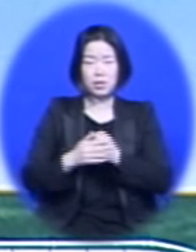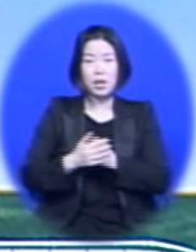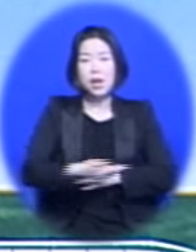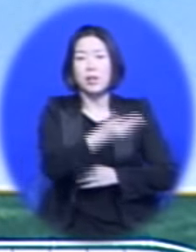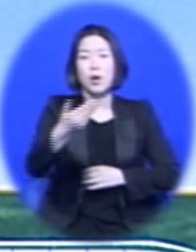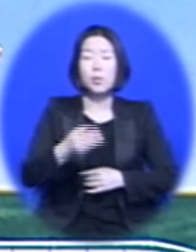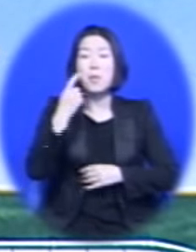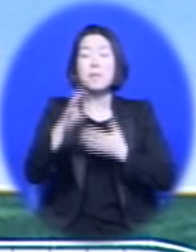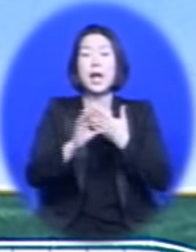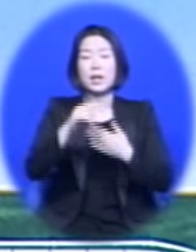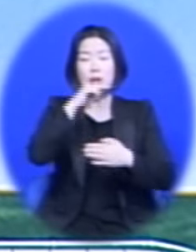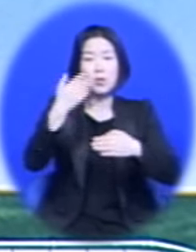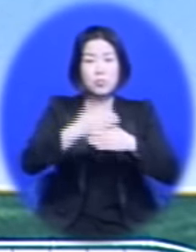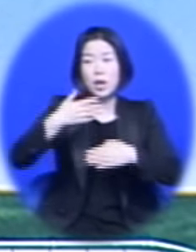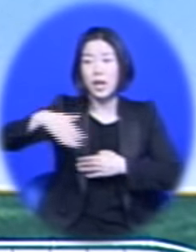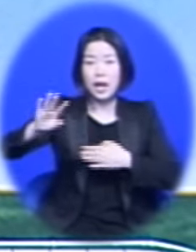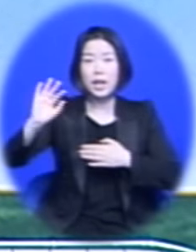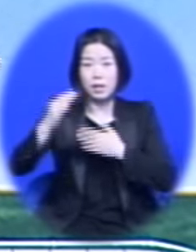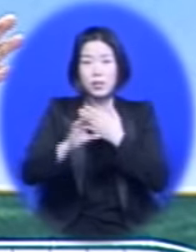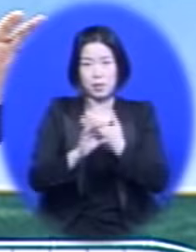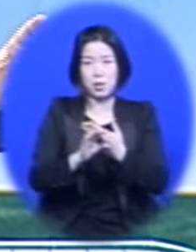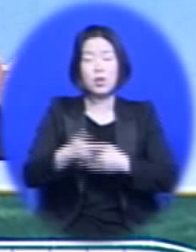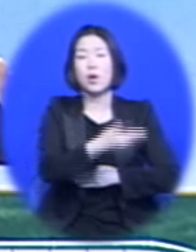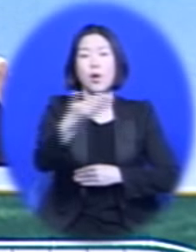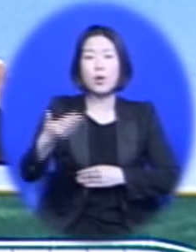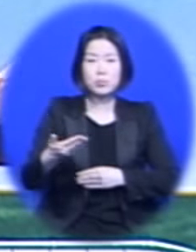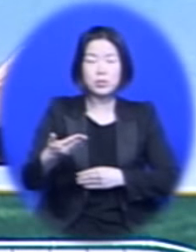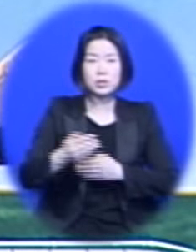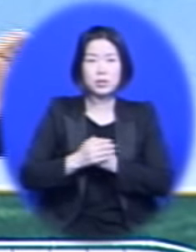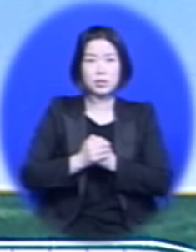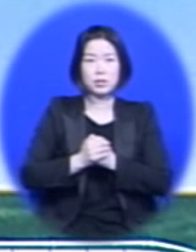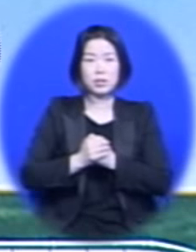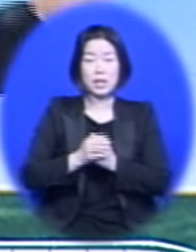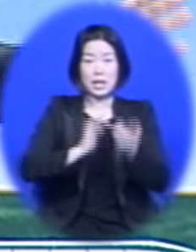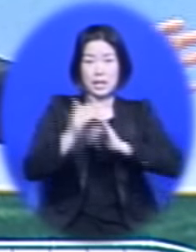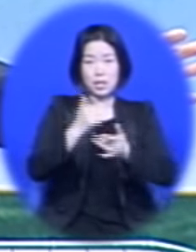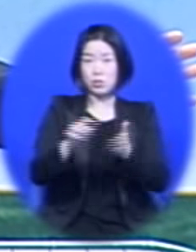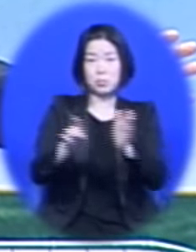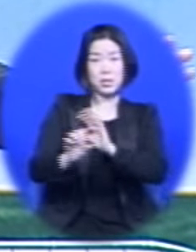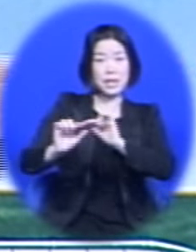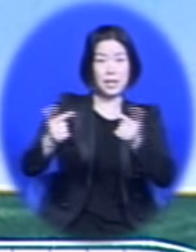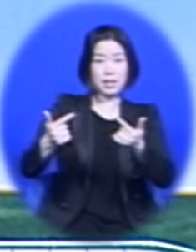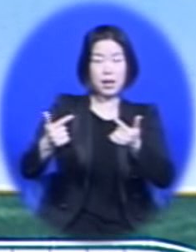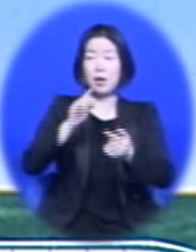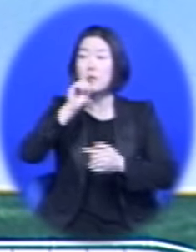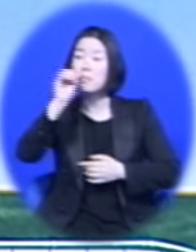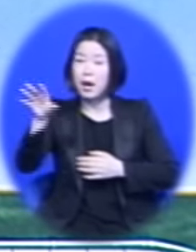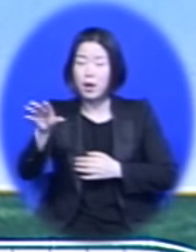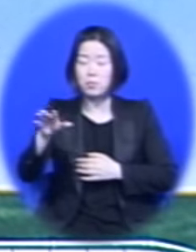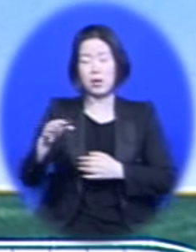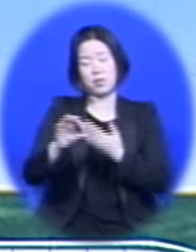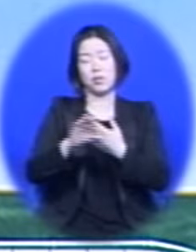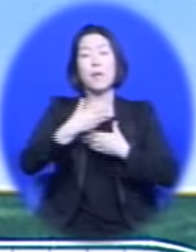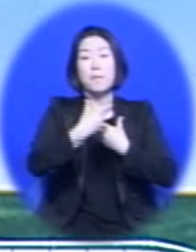여러분이 만약에 북한에 가게 된다고 한다면 여러분은 예수 안 믿겠다고 하고 그러면 편안할 수도